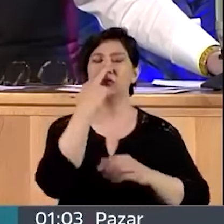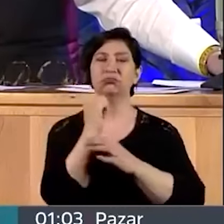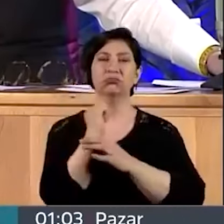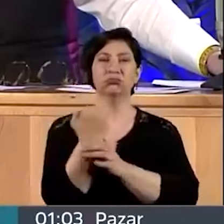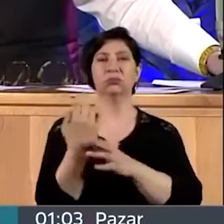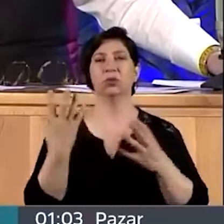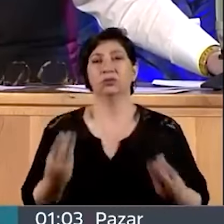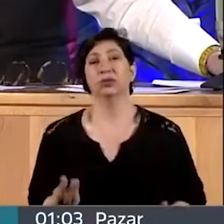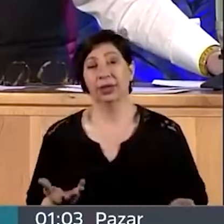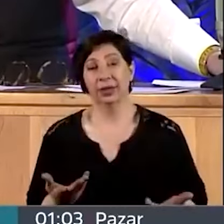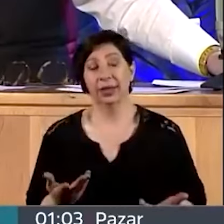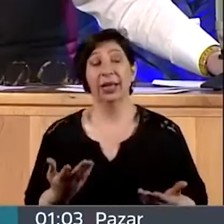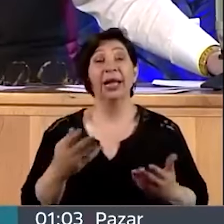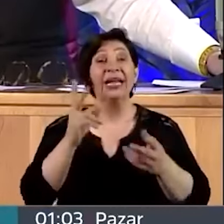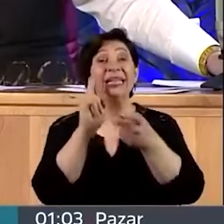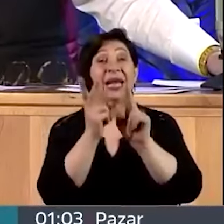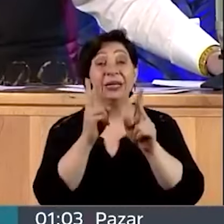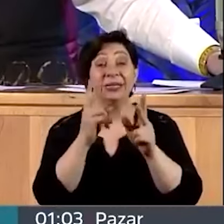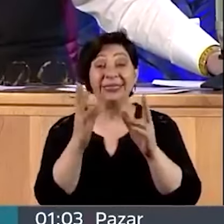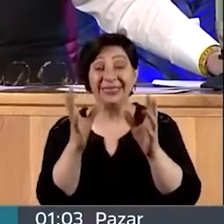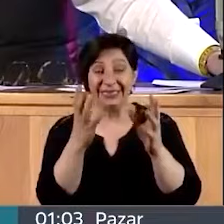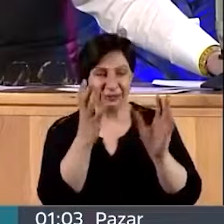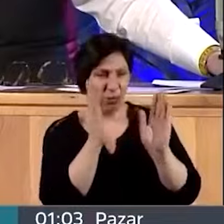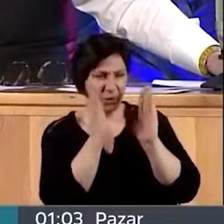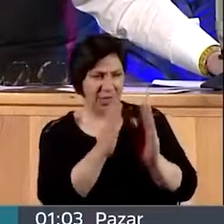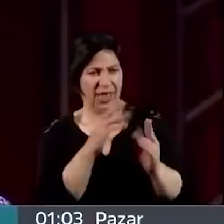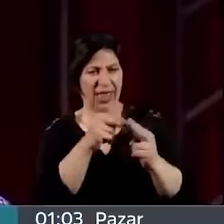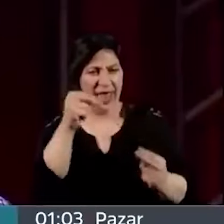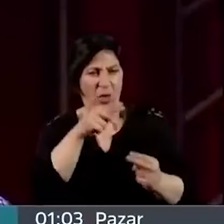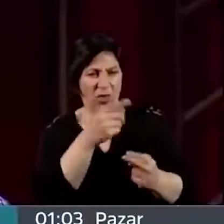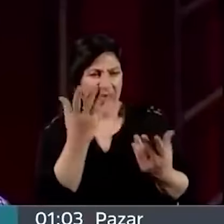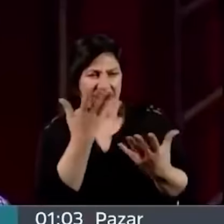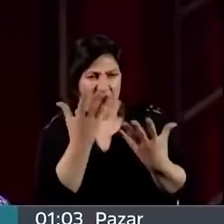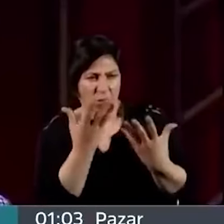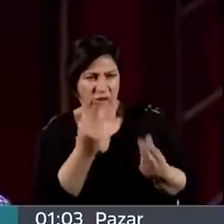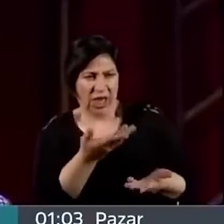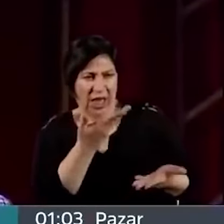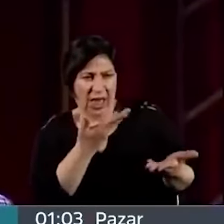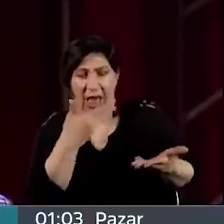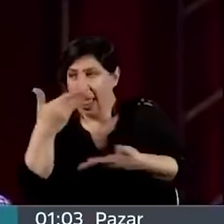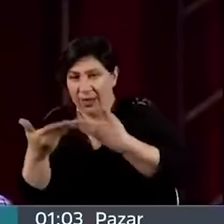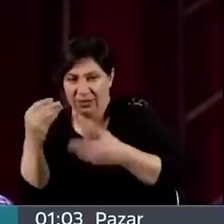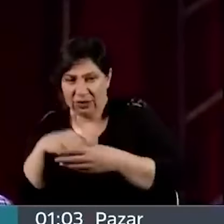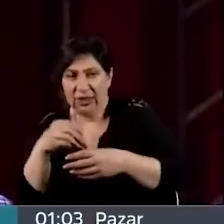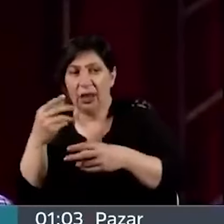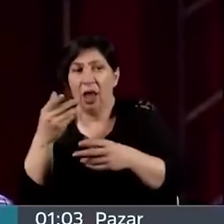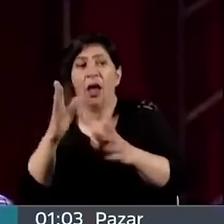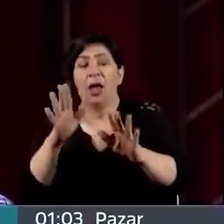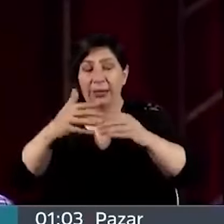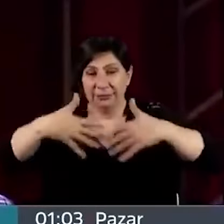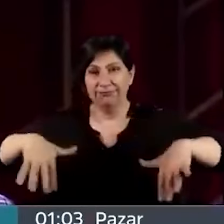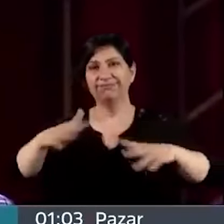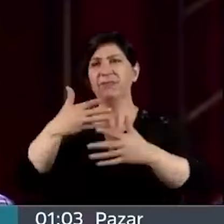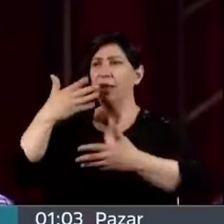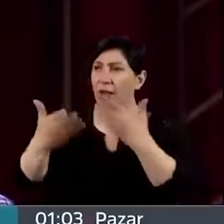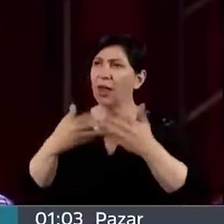ıstırap, ıstırap. Stand-up sabit hikayeler topluluğu olduğu için bir hikayenin nasıl anlatılacağını sana kimse anlatamaz. Sahne üzerinde deneye deneye, nereye güldüklerini